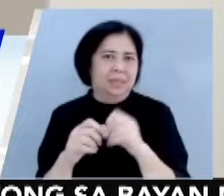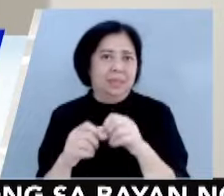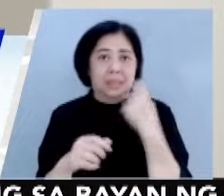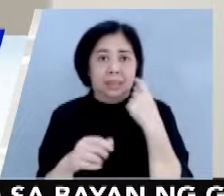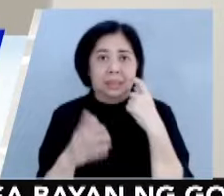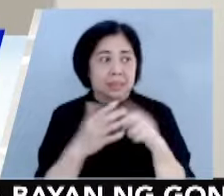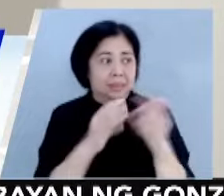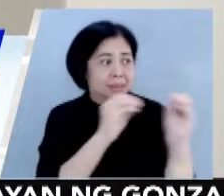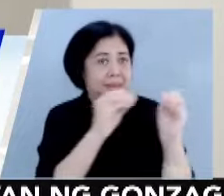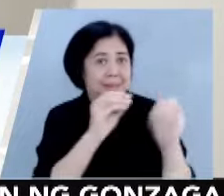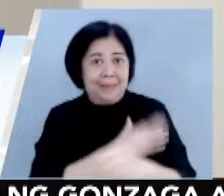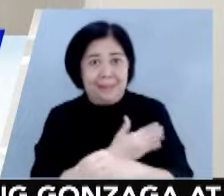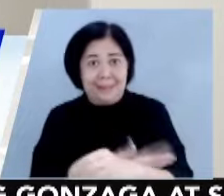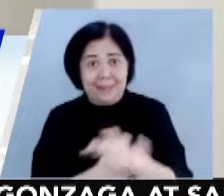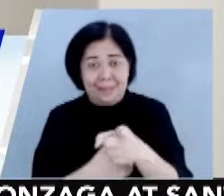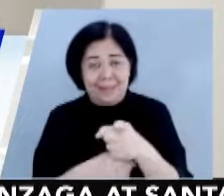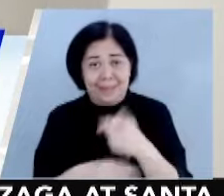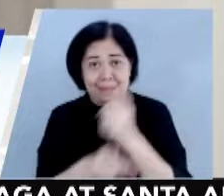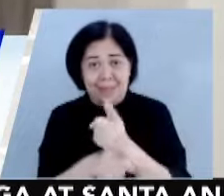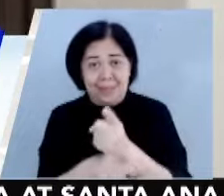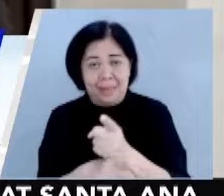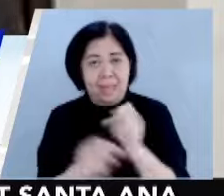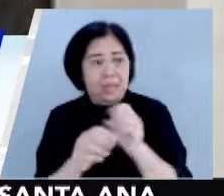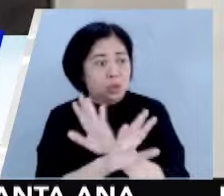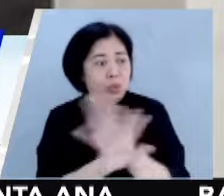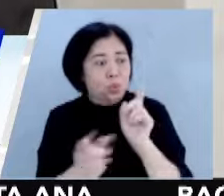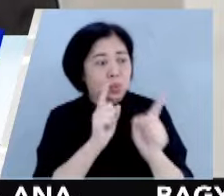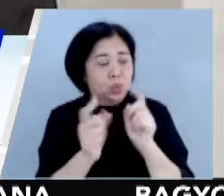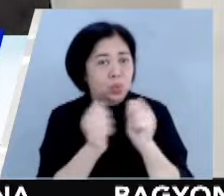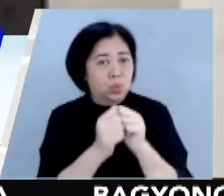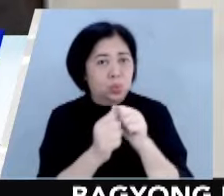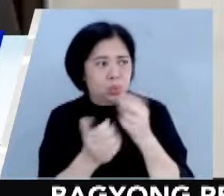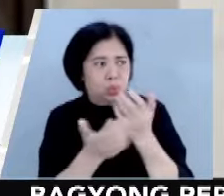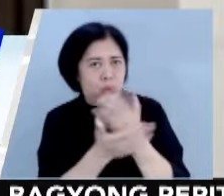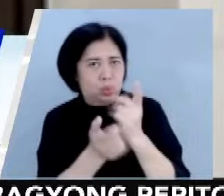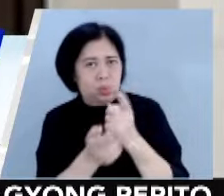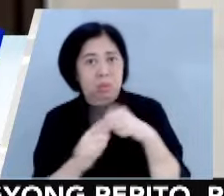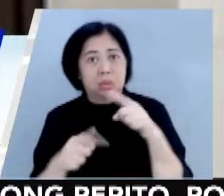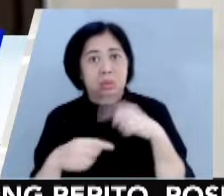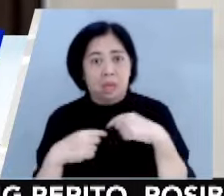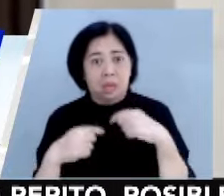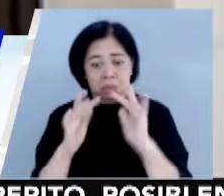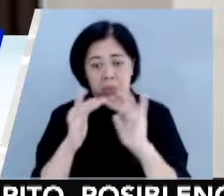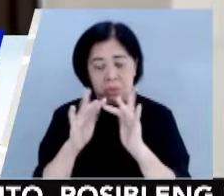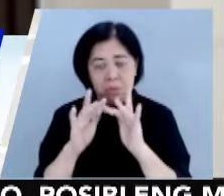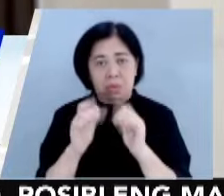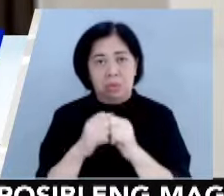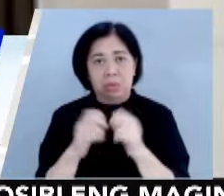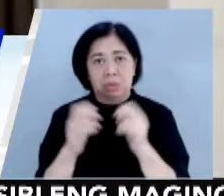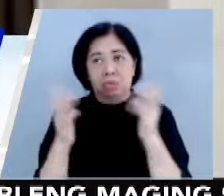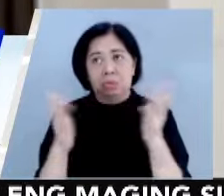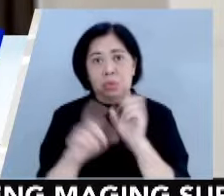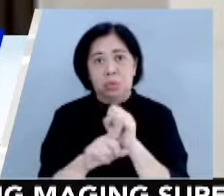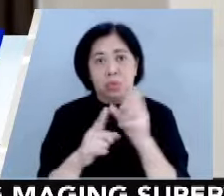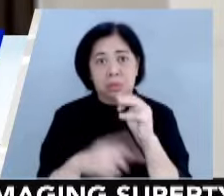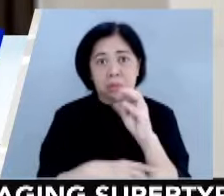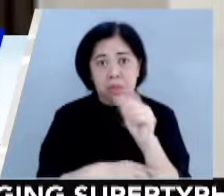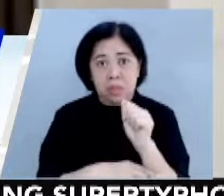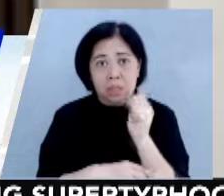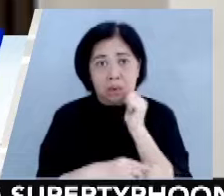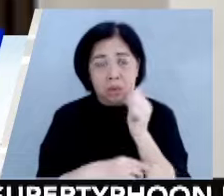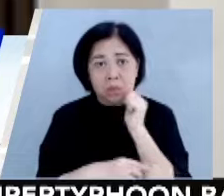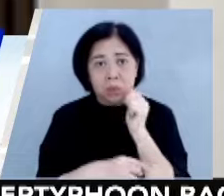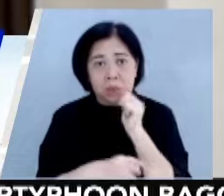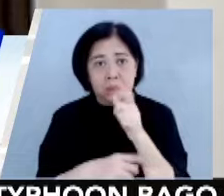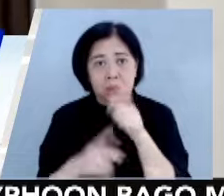anak natin, hindi ba, don't talk to strangers. Pero tayo, sa internet, sa social media, lagi nating ini-engage yung mga